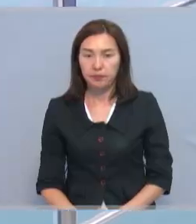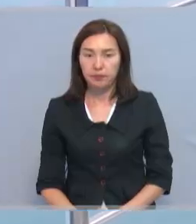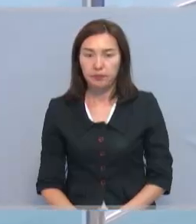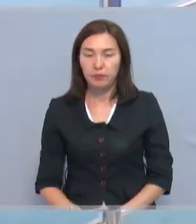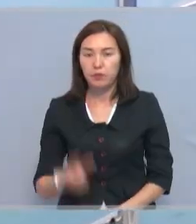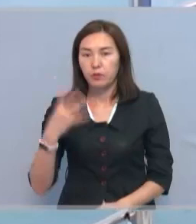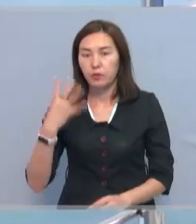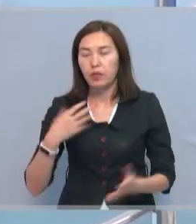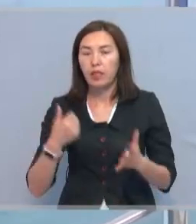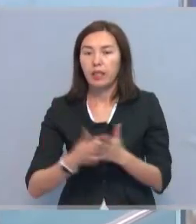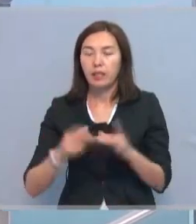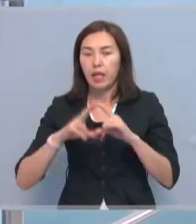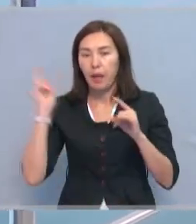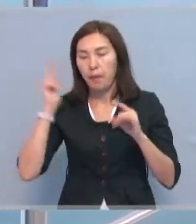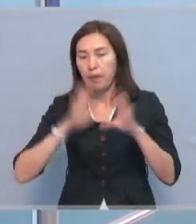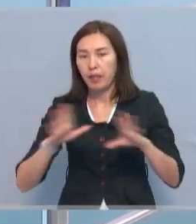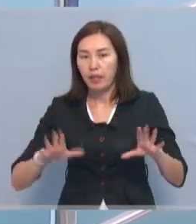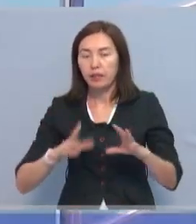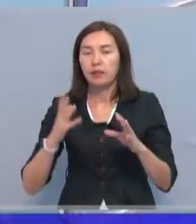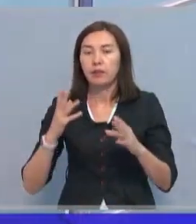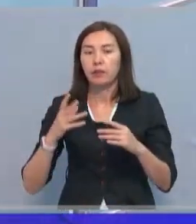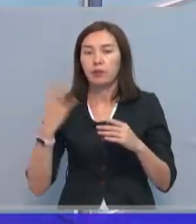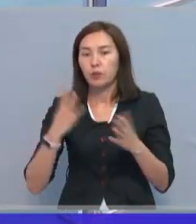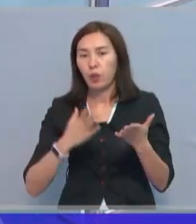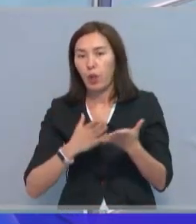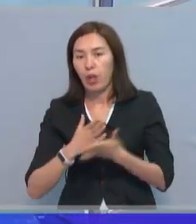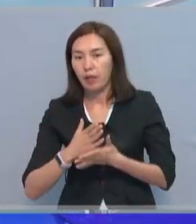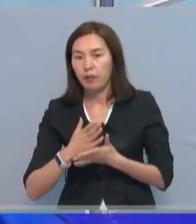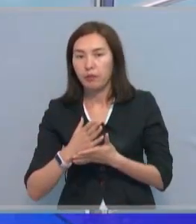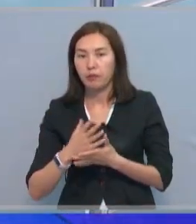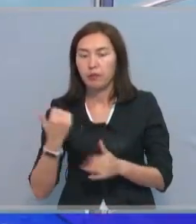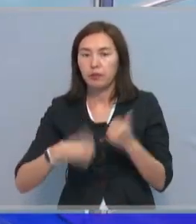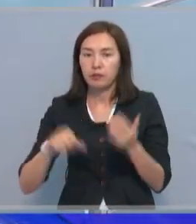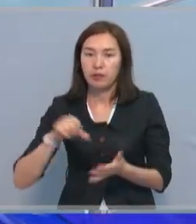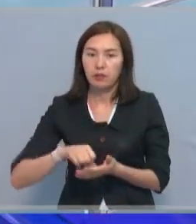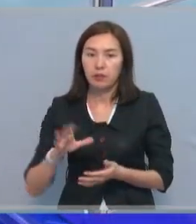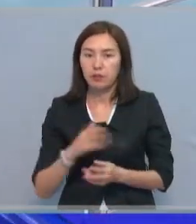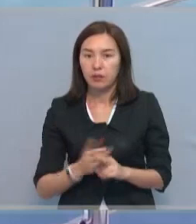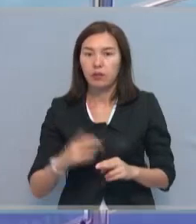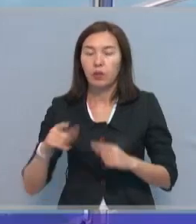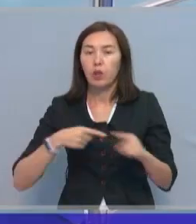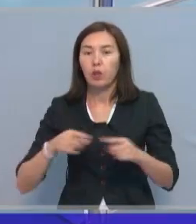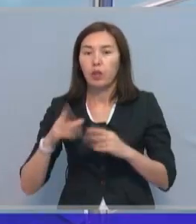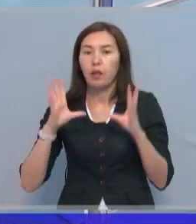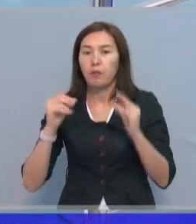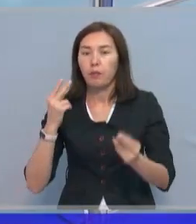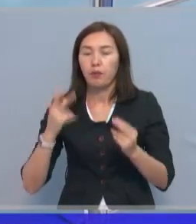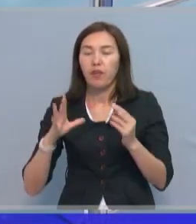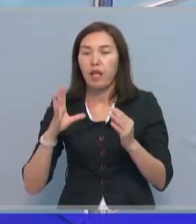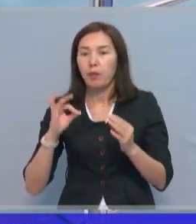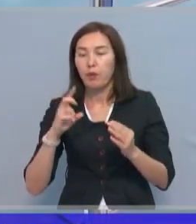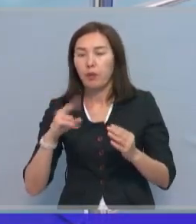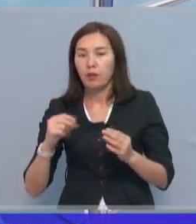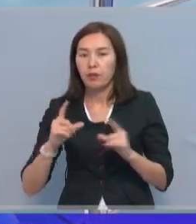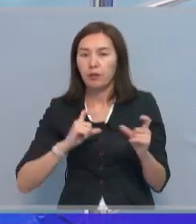Қазір 140-қа жуық мектептің оқушылары 4 бағыт бойынша бәйгеге түсіп жатыр. Яғни футбол, баскетбол, волейбол